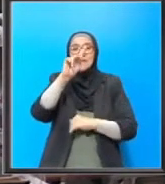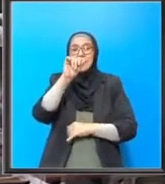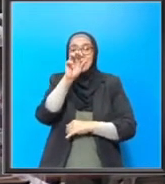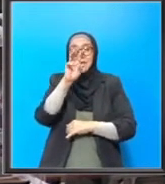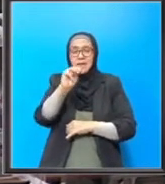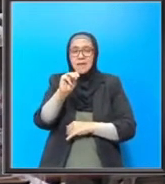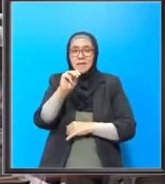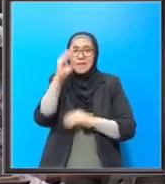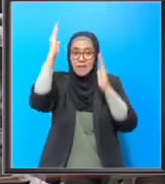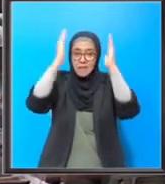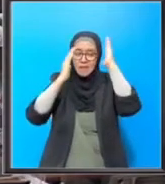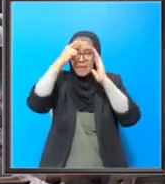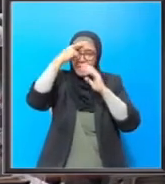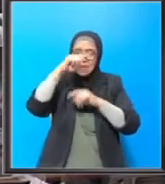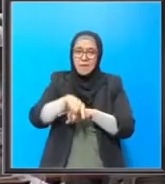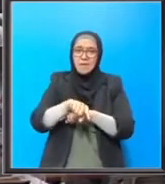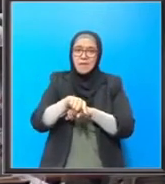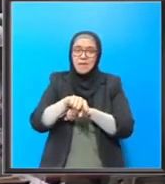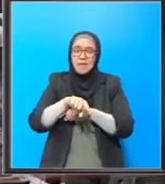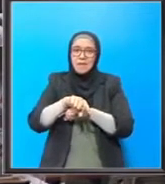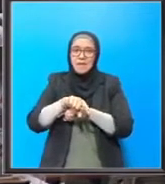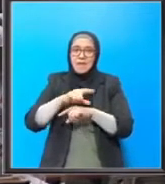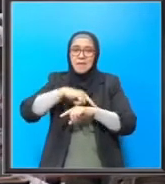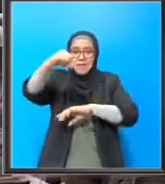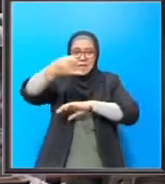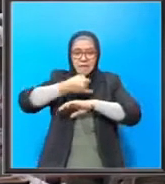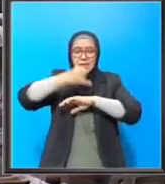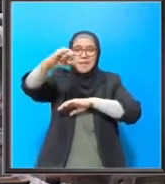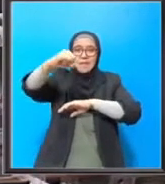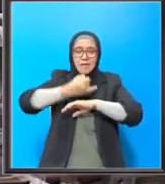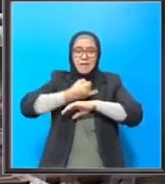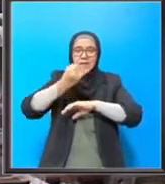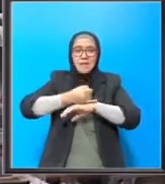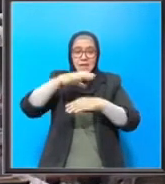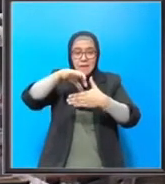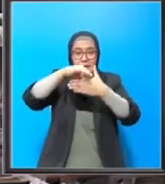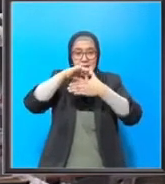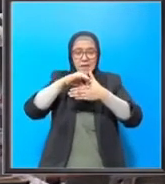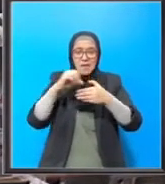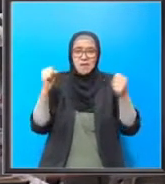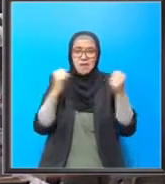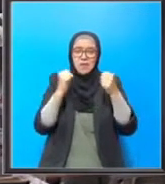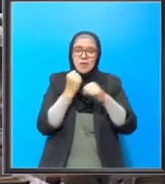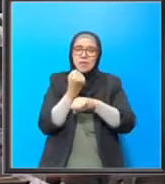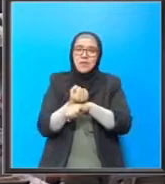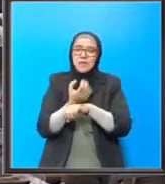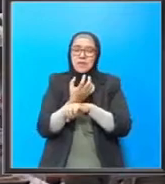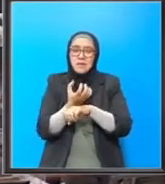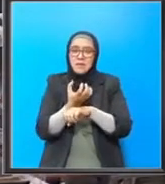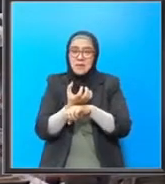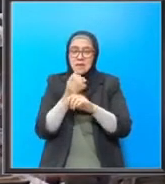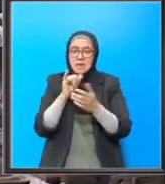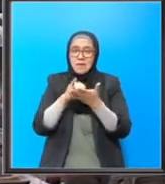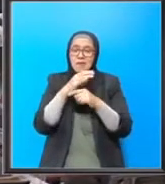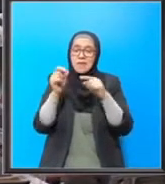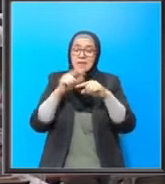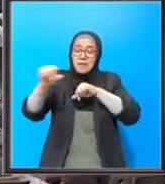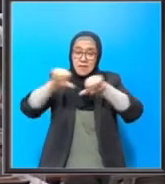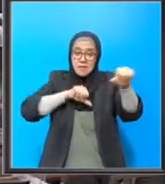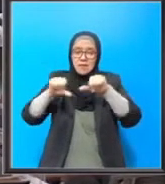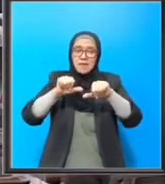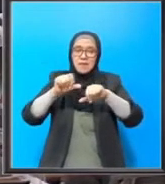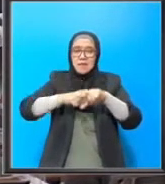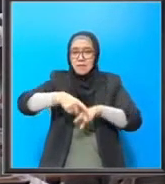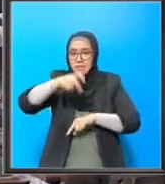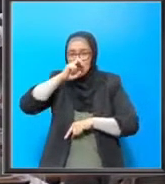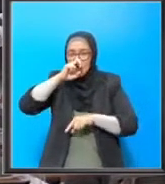seterusnya Poso 40 400 perpustakaan Desa perpustakaan Desa berfungsi sebagai pemangkin pengetahuan